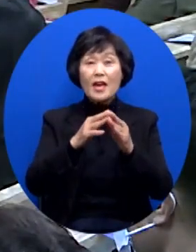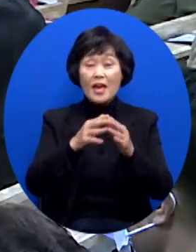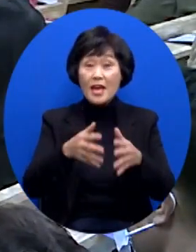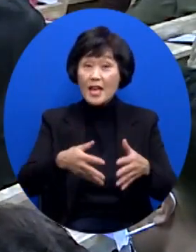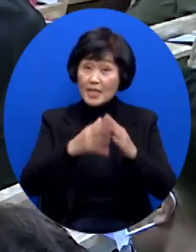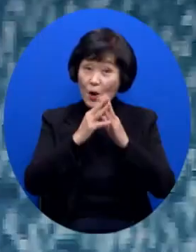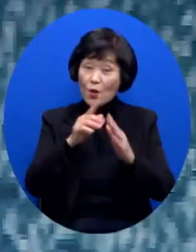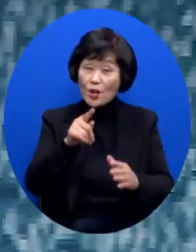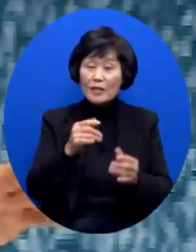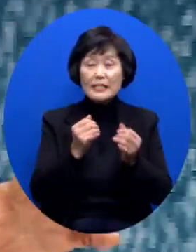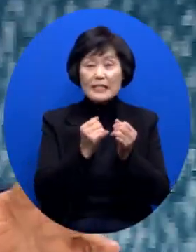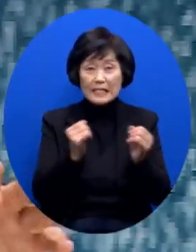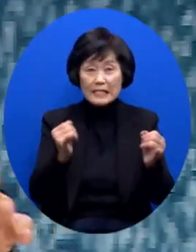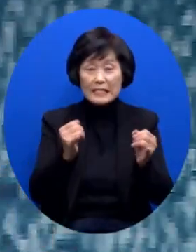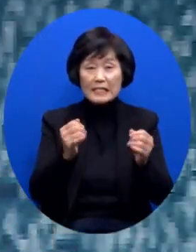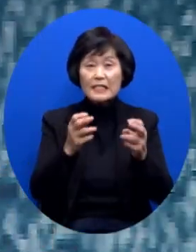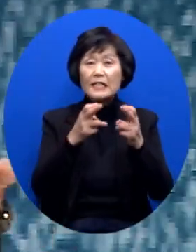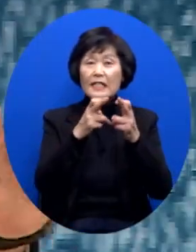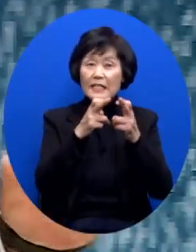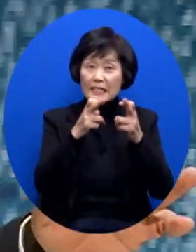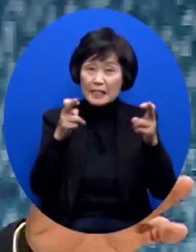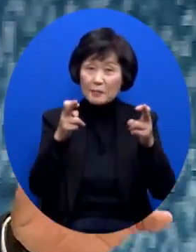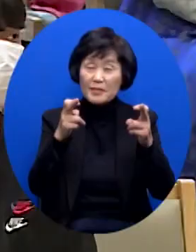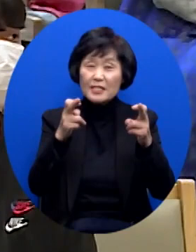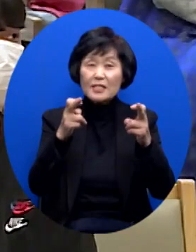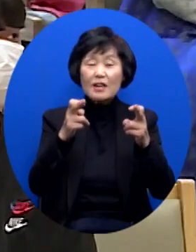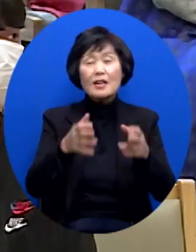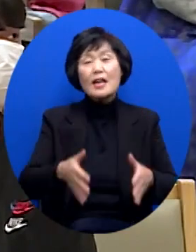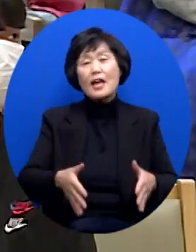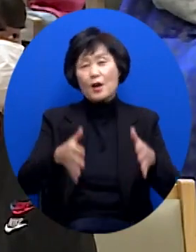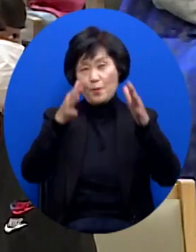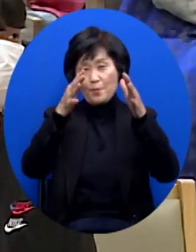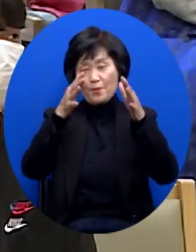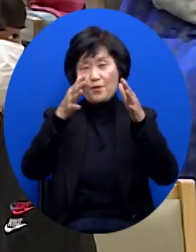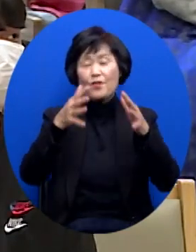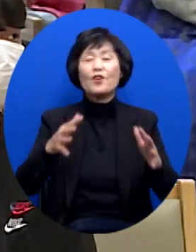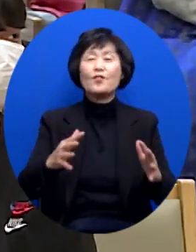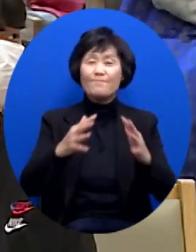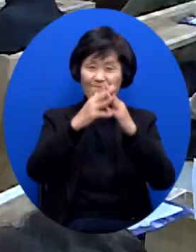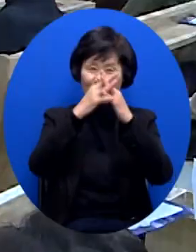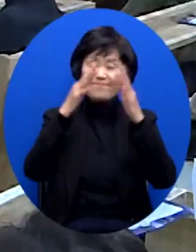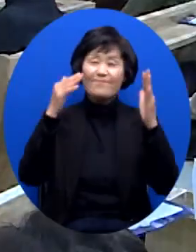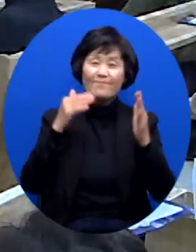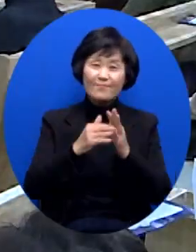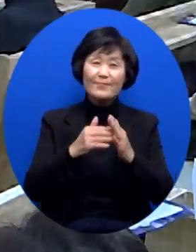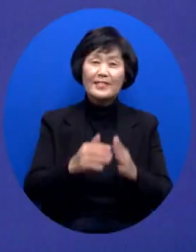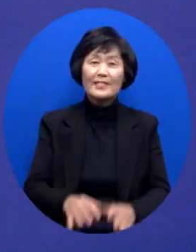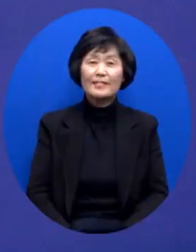3,174제곱미터에 지하 1층, 지상 2층, 지상 12층 건물로 건축됐습니다.